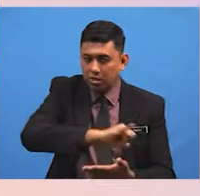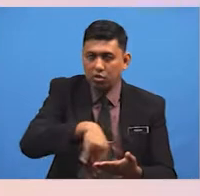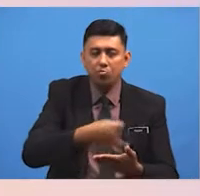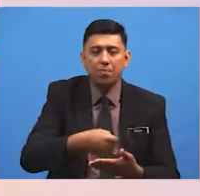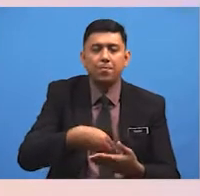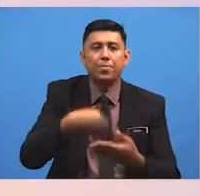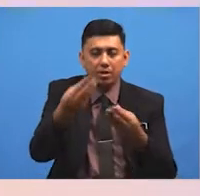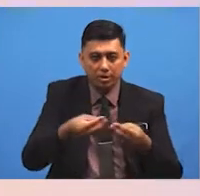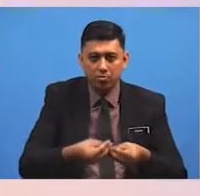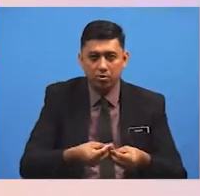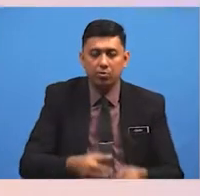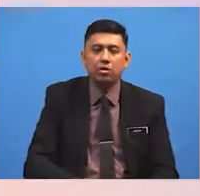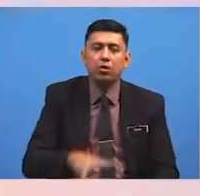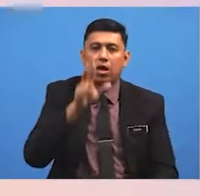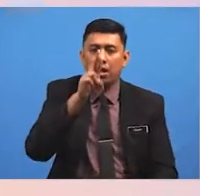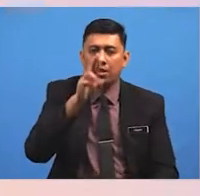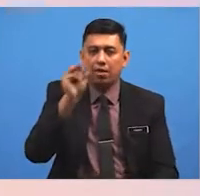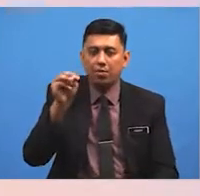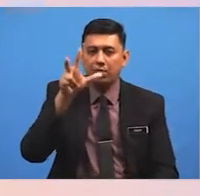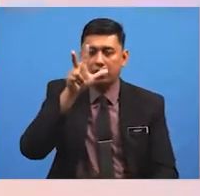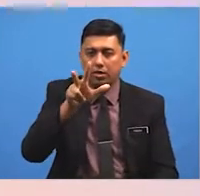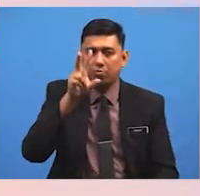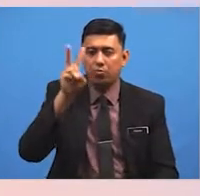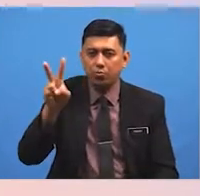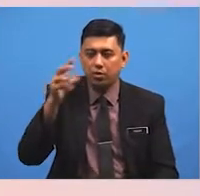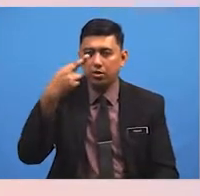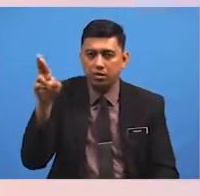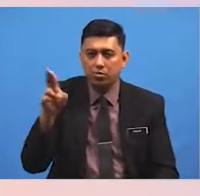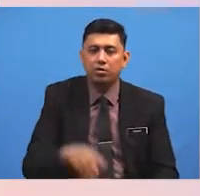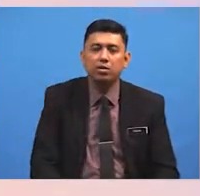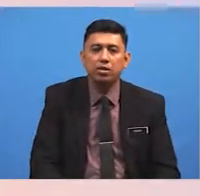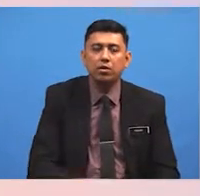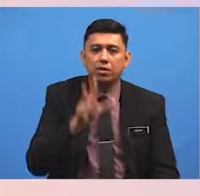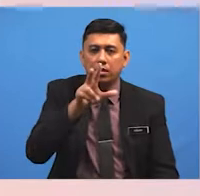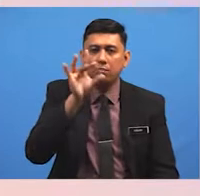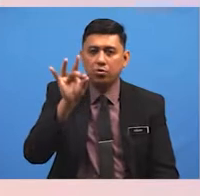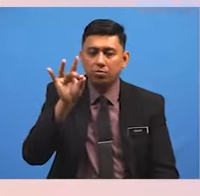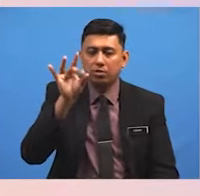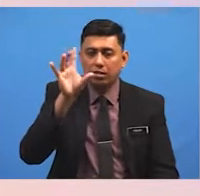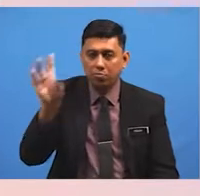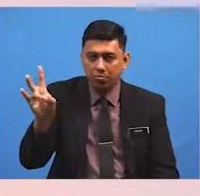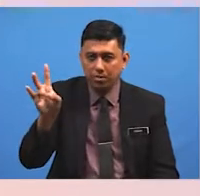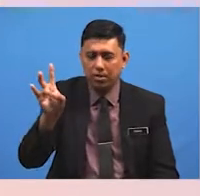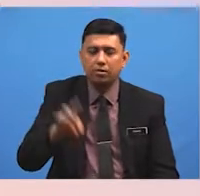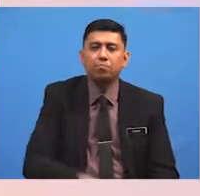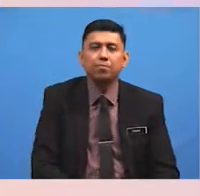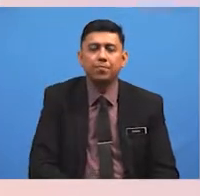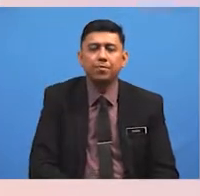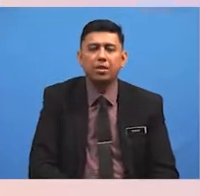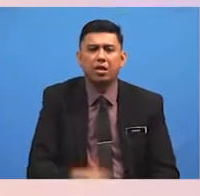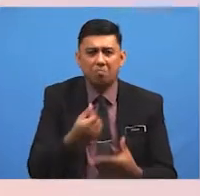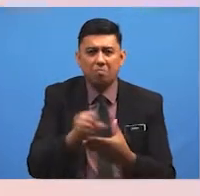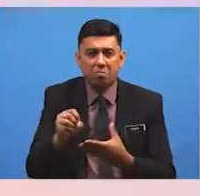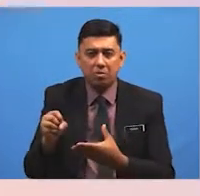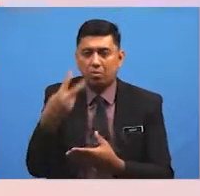bulan Juni Allah Argentina Bro 2000 bulan julai RM 13 9202 nbu